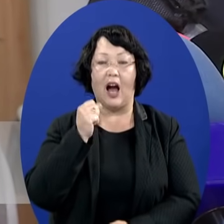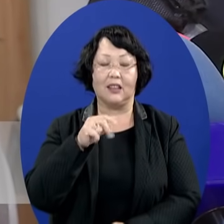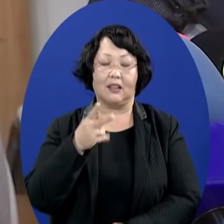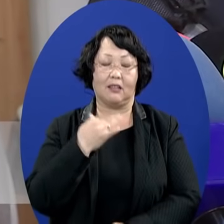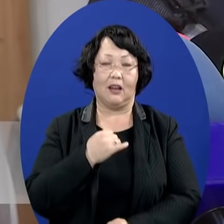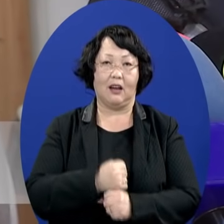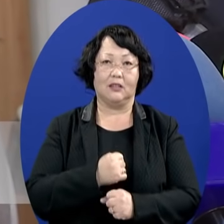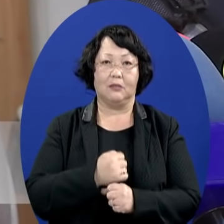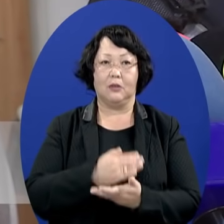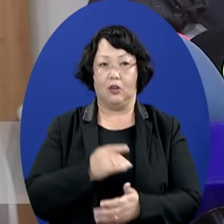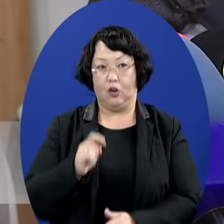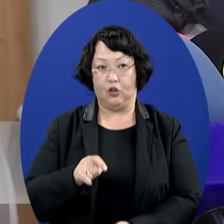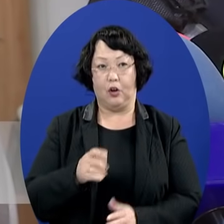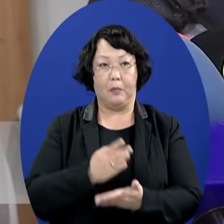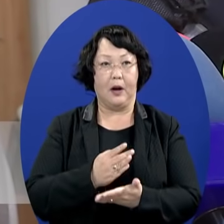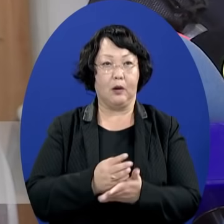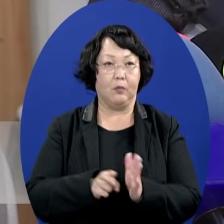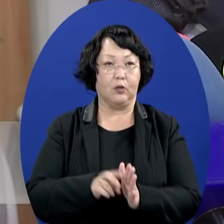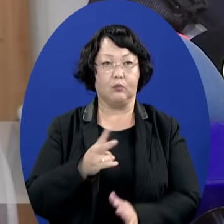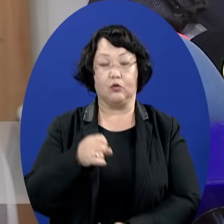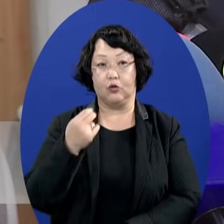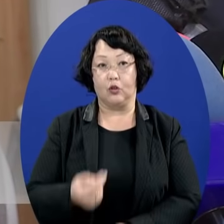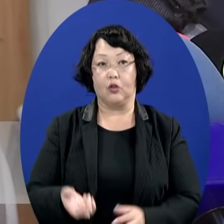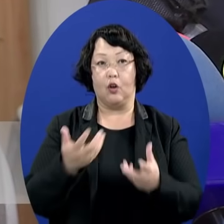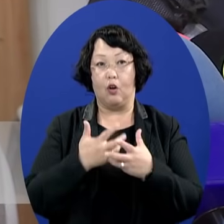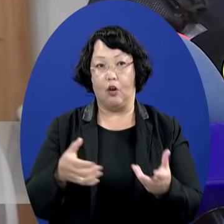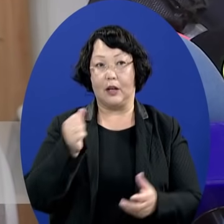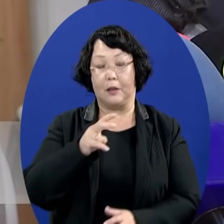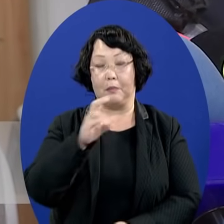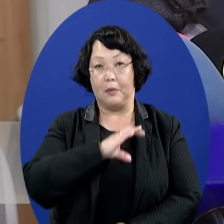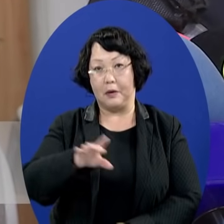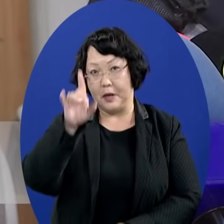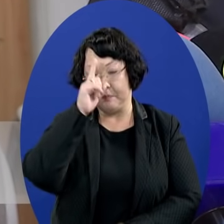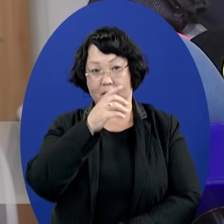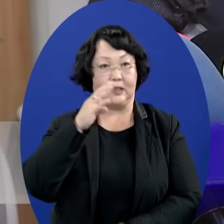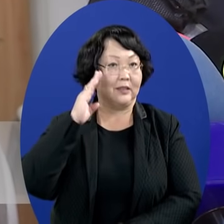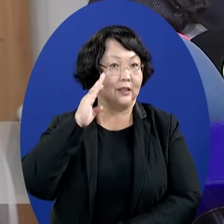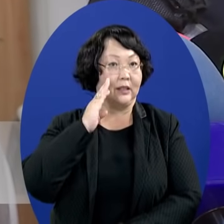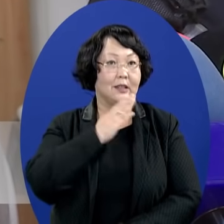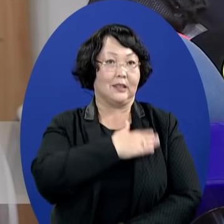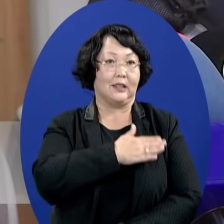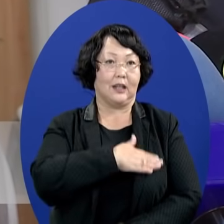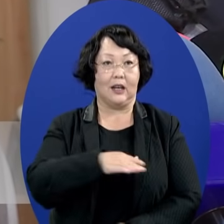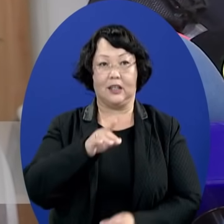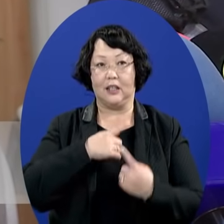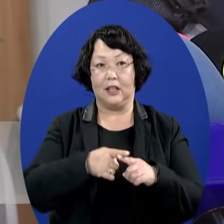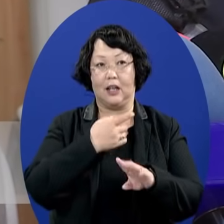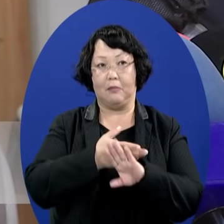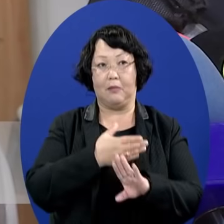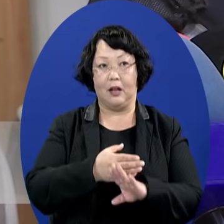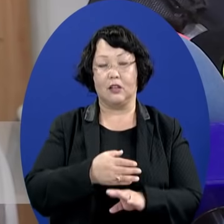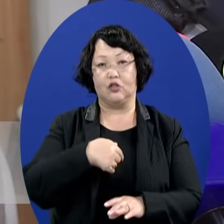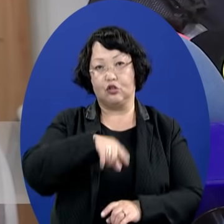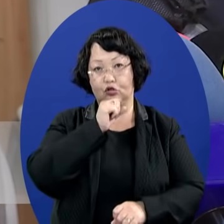нар олон одоо хүнд ач хүнэгчэд ялангуяа эмнэлэг зэрэг цагдаа хил хамгаалагч гэдэг юм уу тийм байгууллагатай аюулгүй нөөцөө